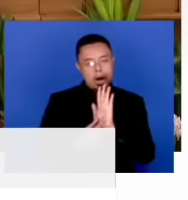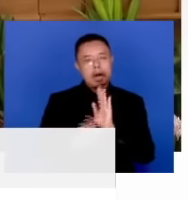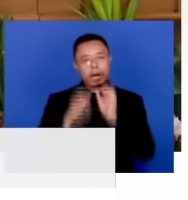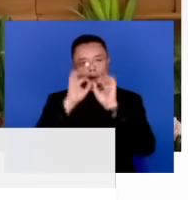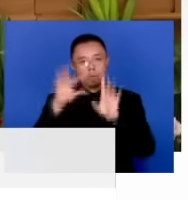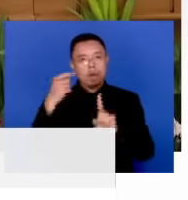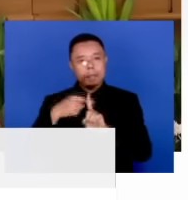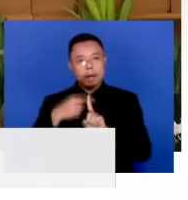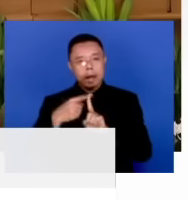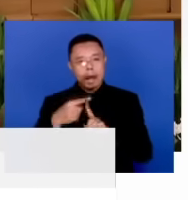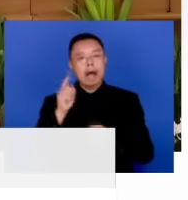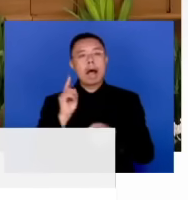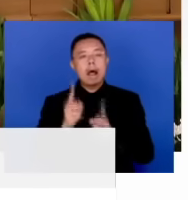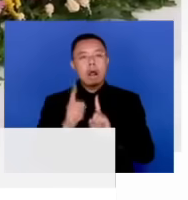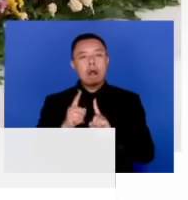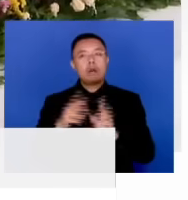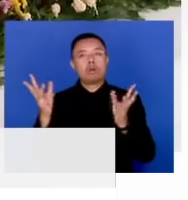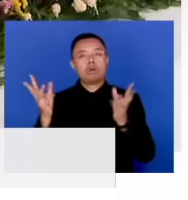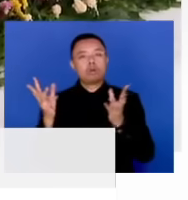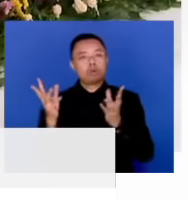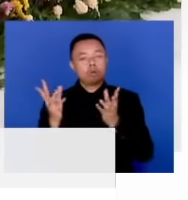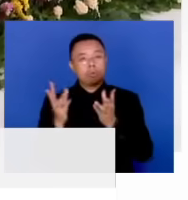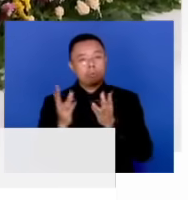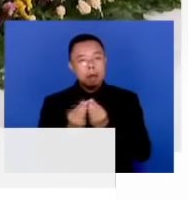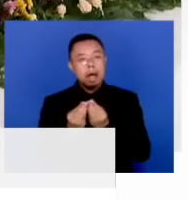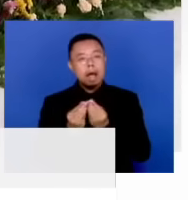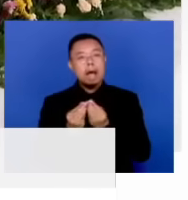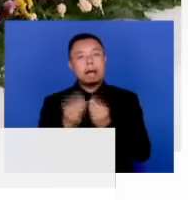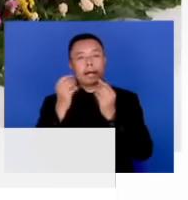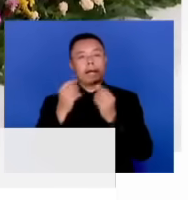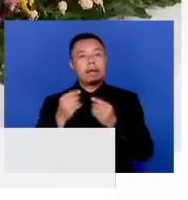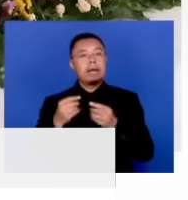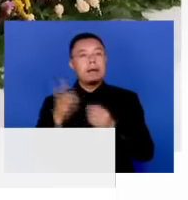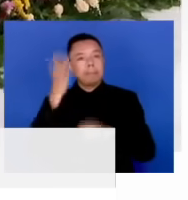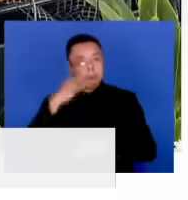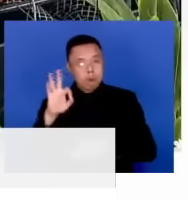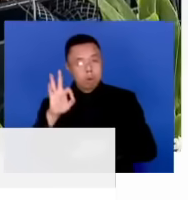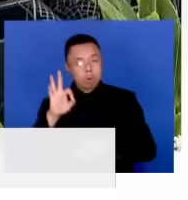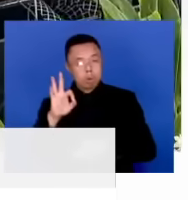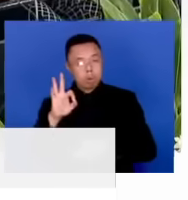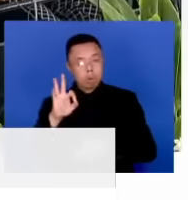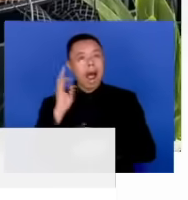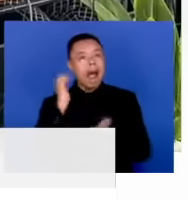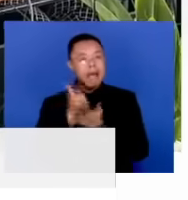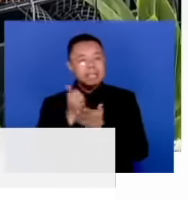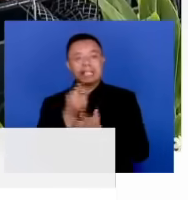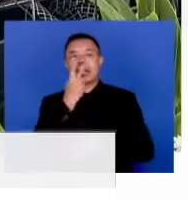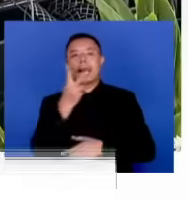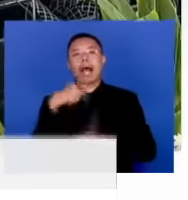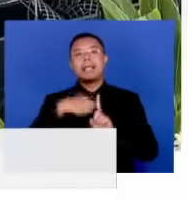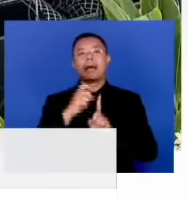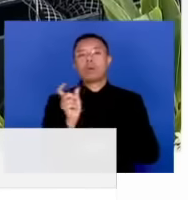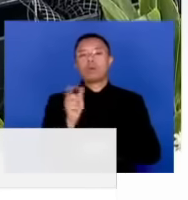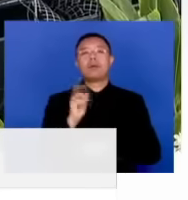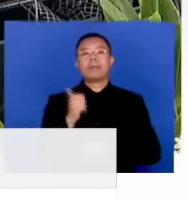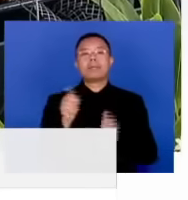informasi tambahannya juga pemirsa bahwa quick count atau real count kali ini bisa Anda pantau juga lewat website resmi dari KPU, yakni